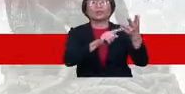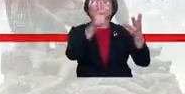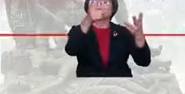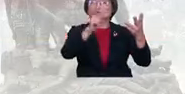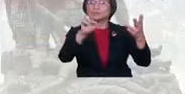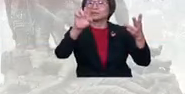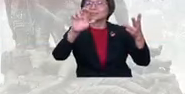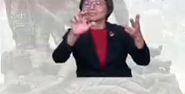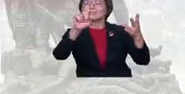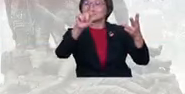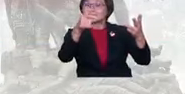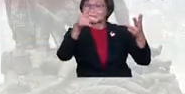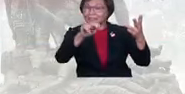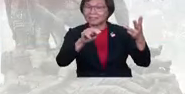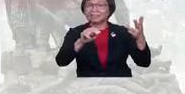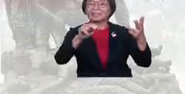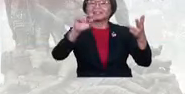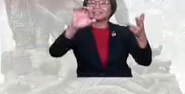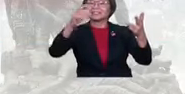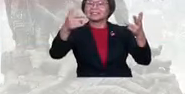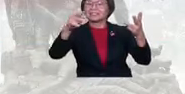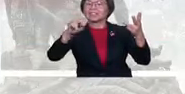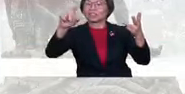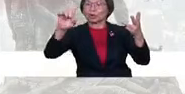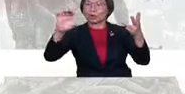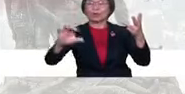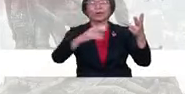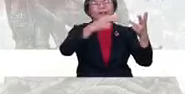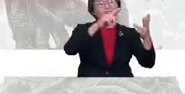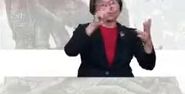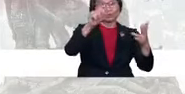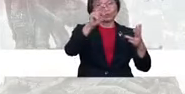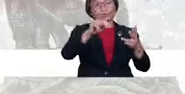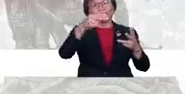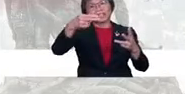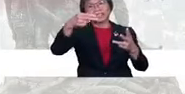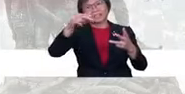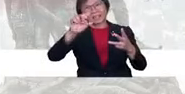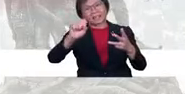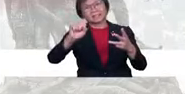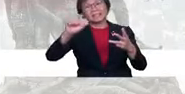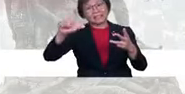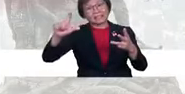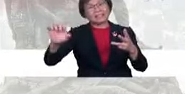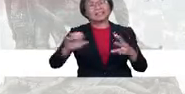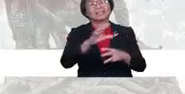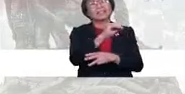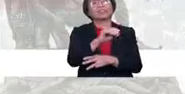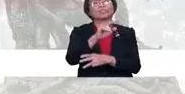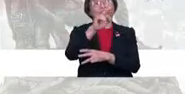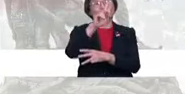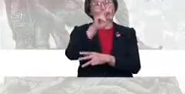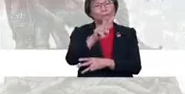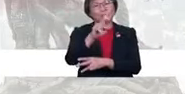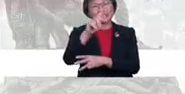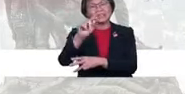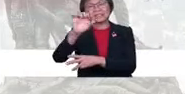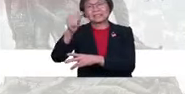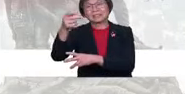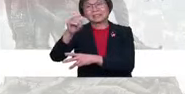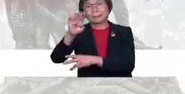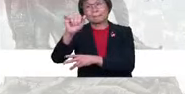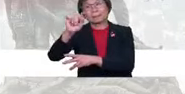cangklok tunechi asli dan tune with Islam Banten i Hai ini termasuklah